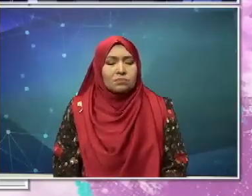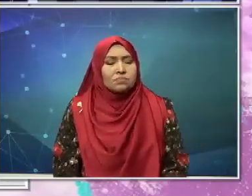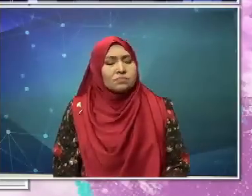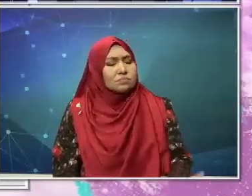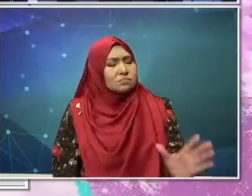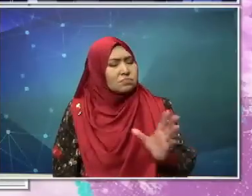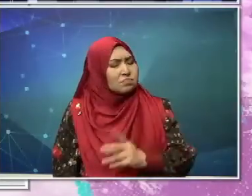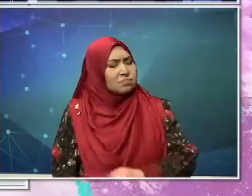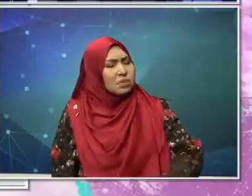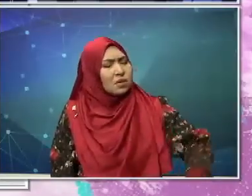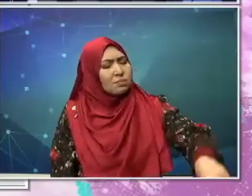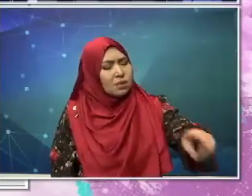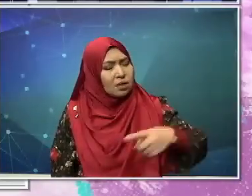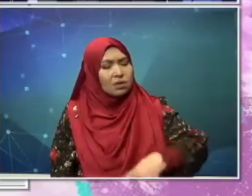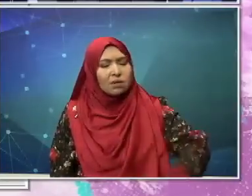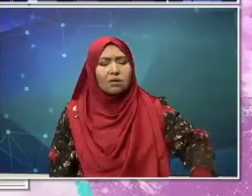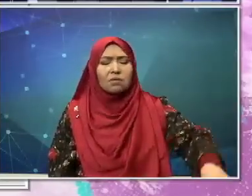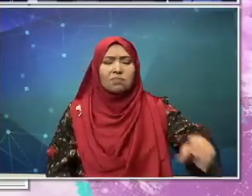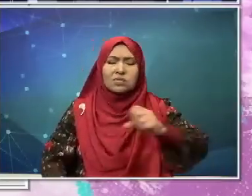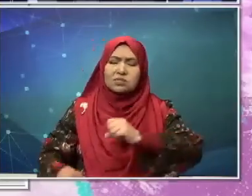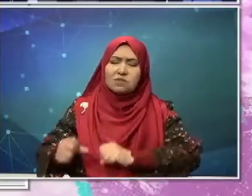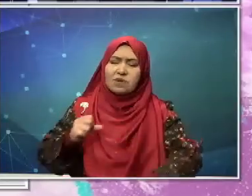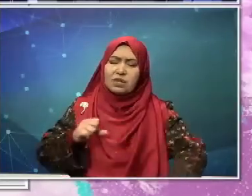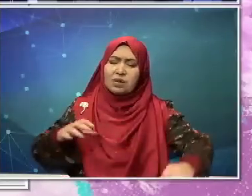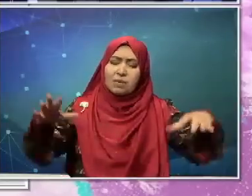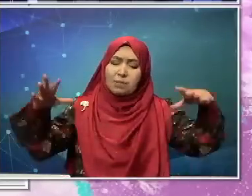Hai waja'alna